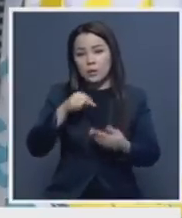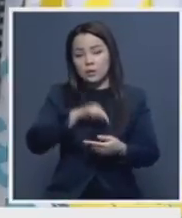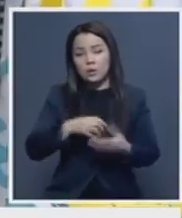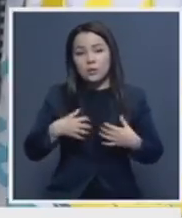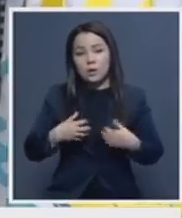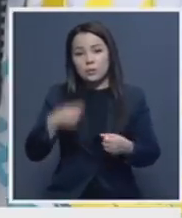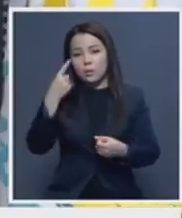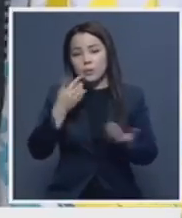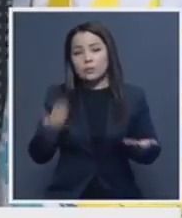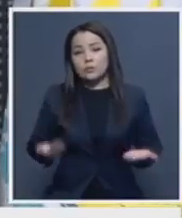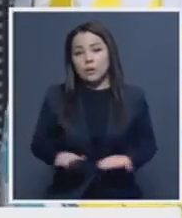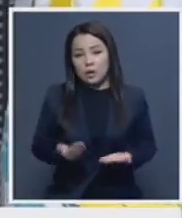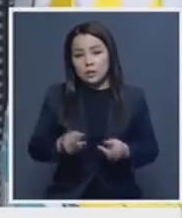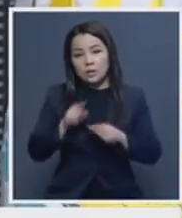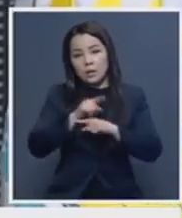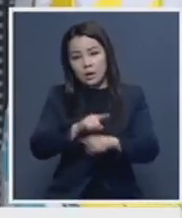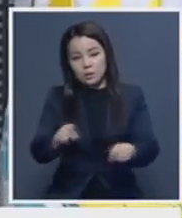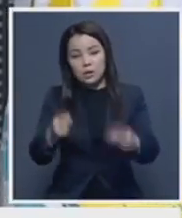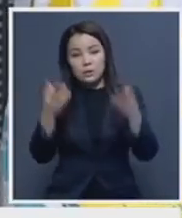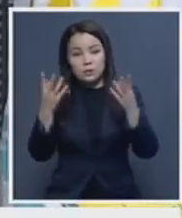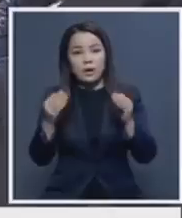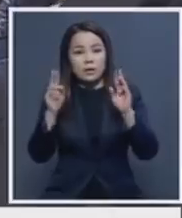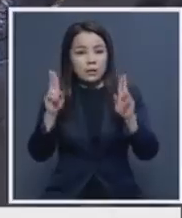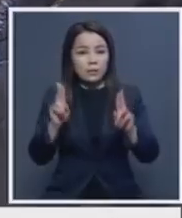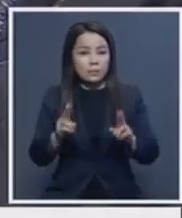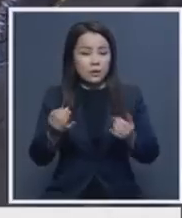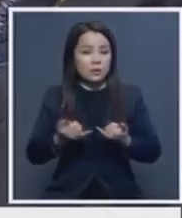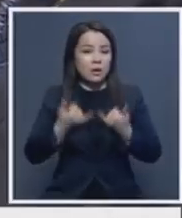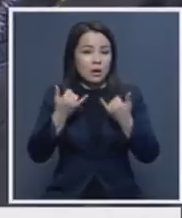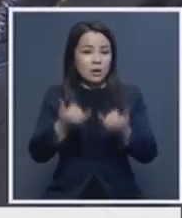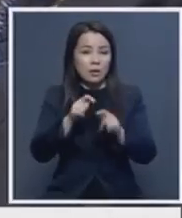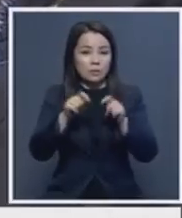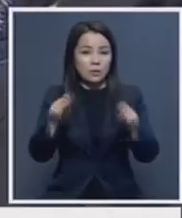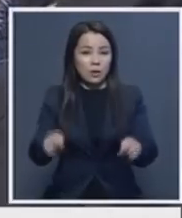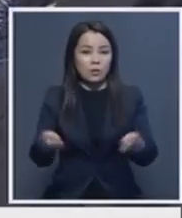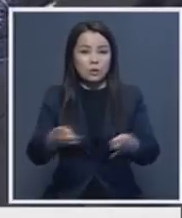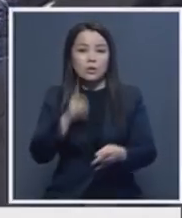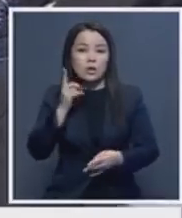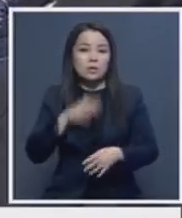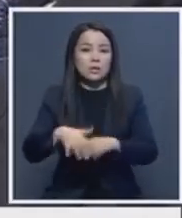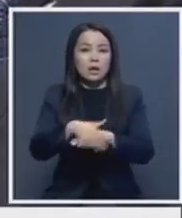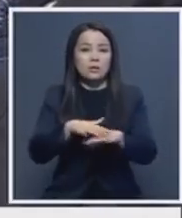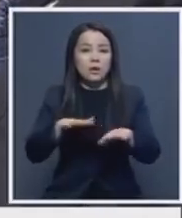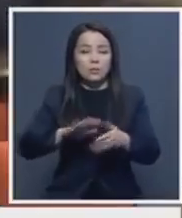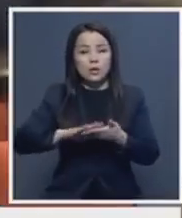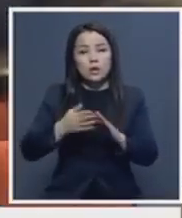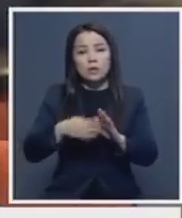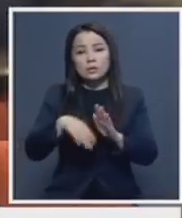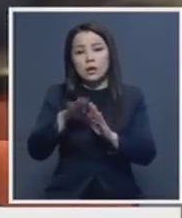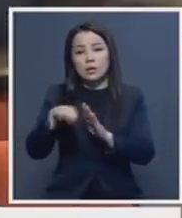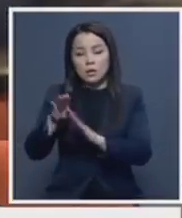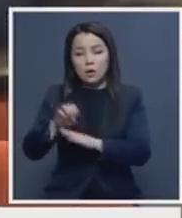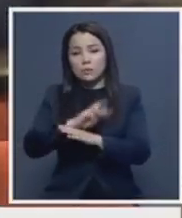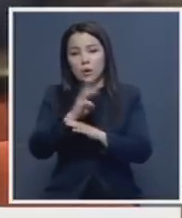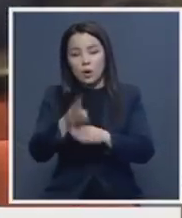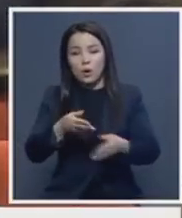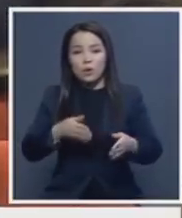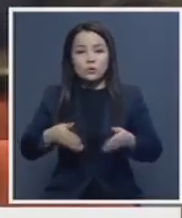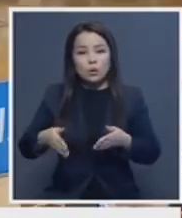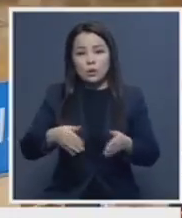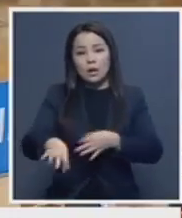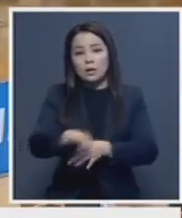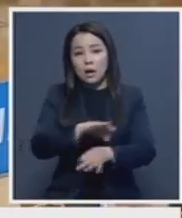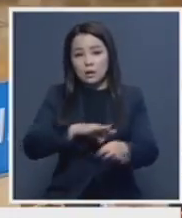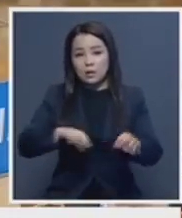өмір салтын насихаттауда күн тәртібінде. Партияның ендігі міндеті жастардың жағдайын жасайтын жол картасының тыңғылықты